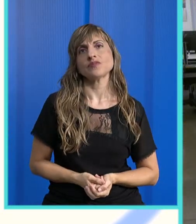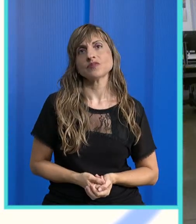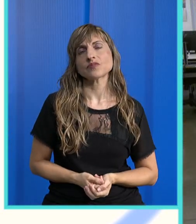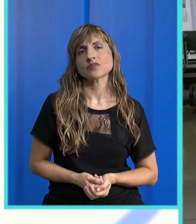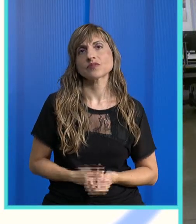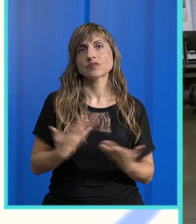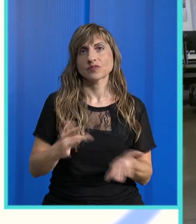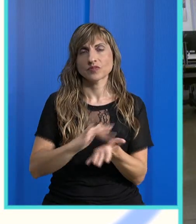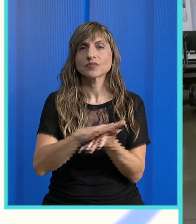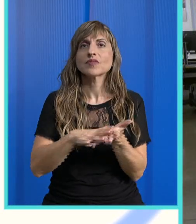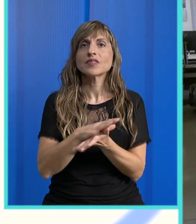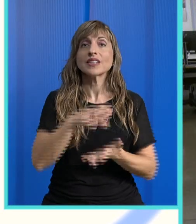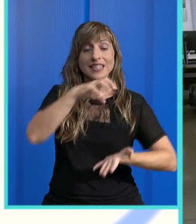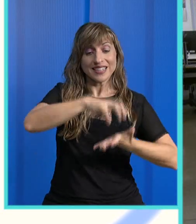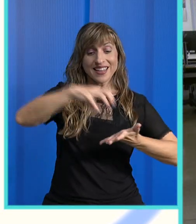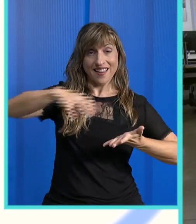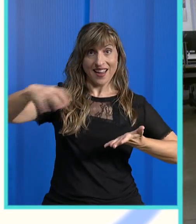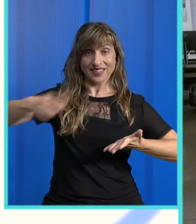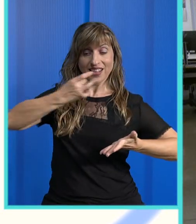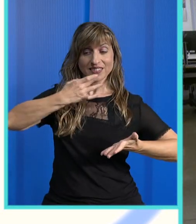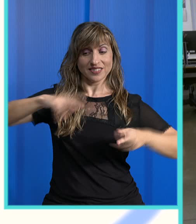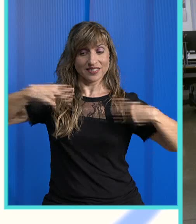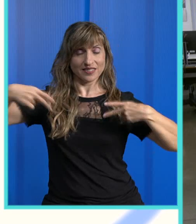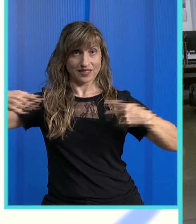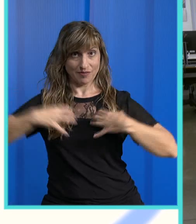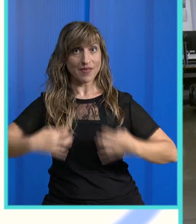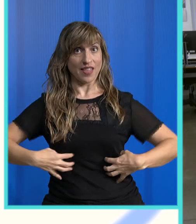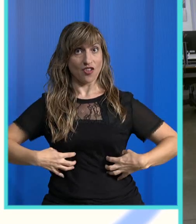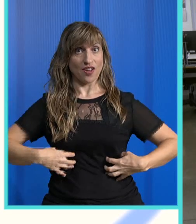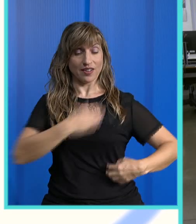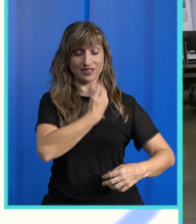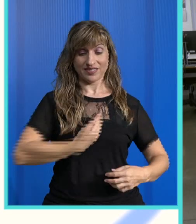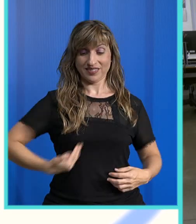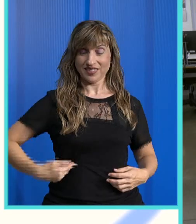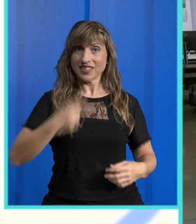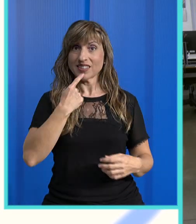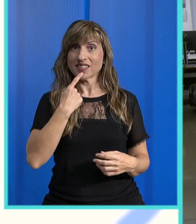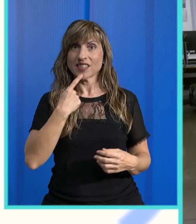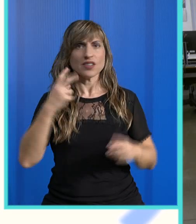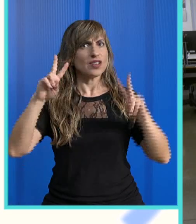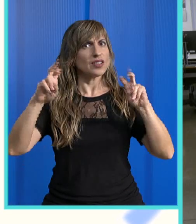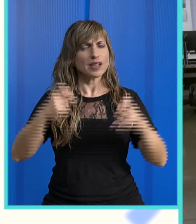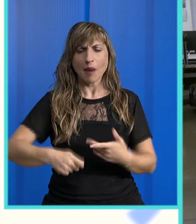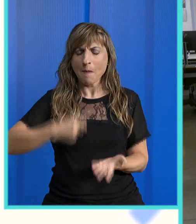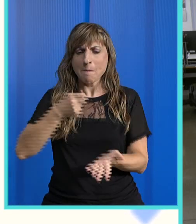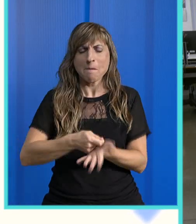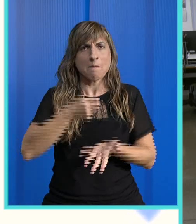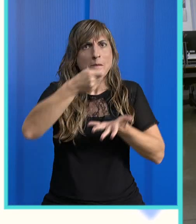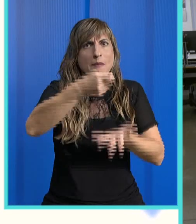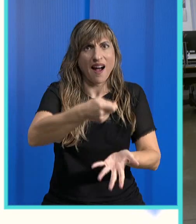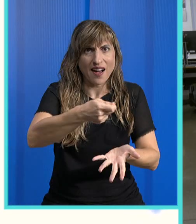I parlem ara de les guinguetes de Badalona. Els seus responsables asseguren que una rebaixa en el cànon que han de pagar a l'Ajuntament